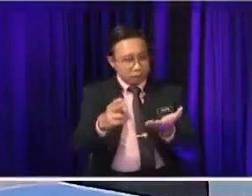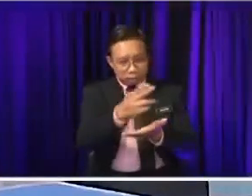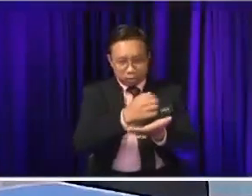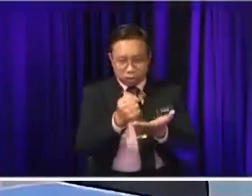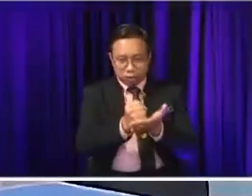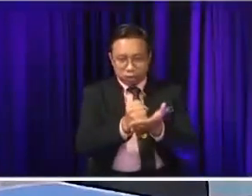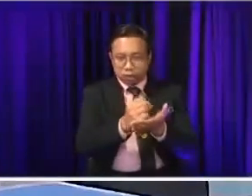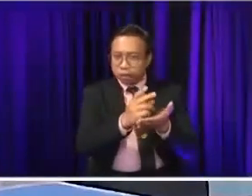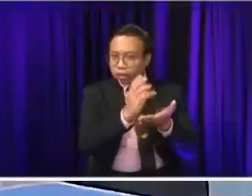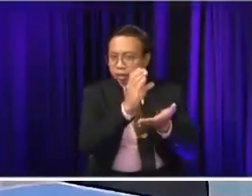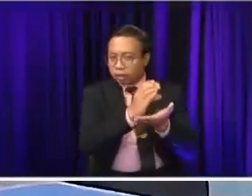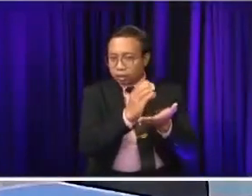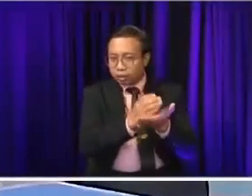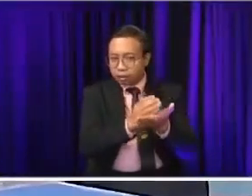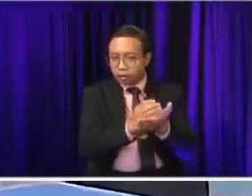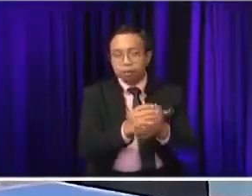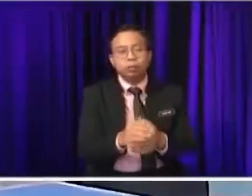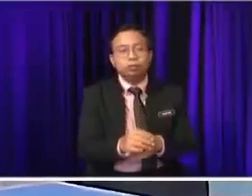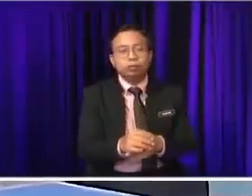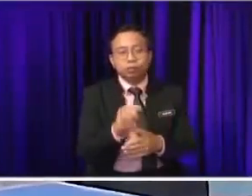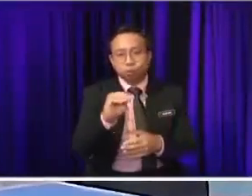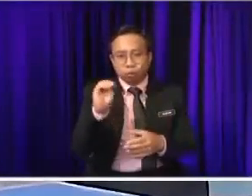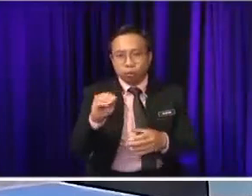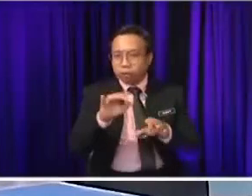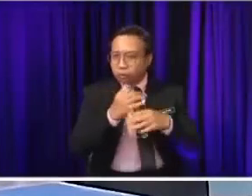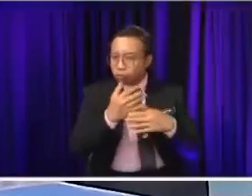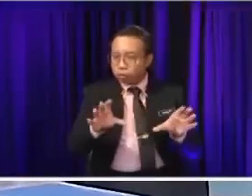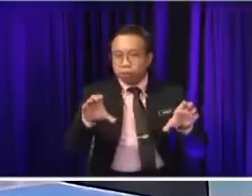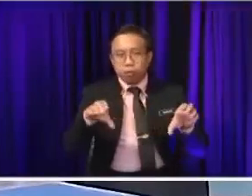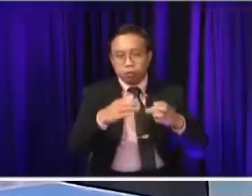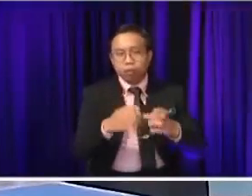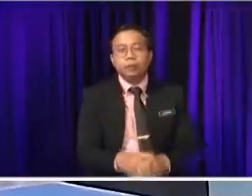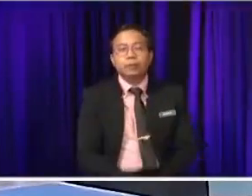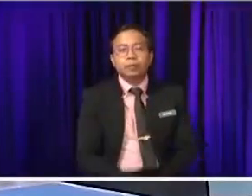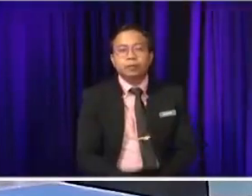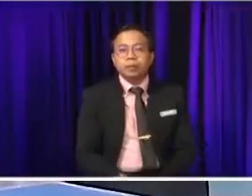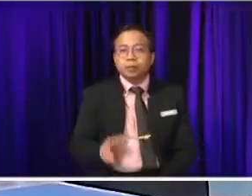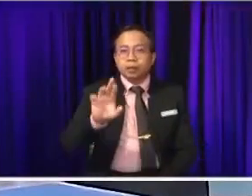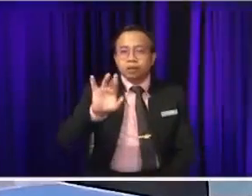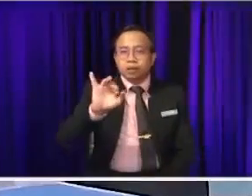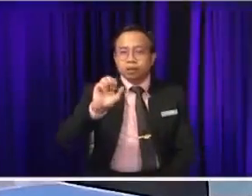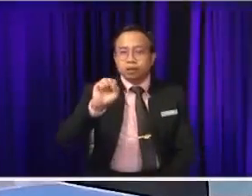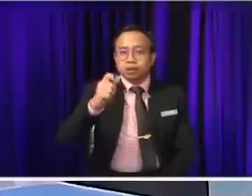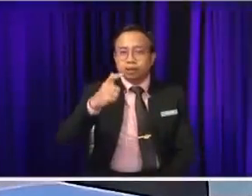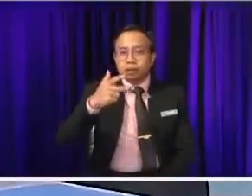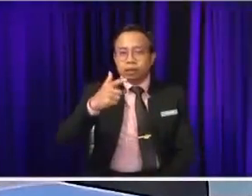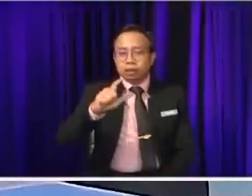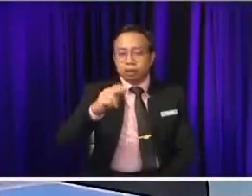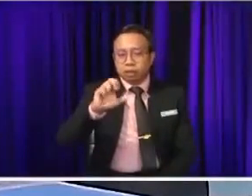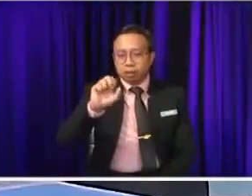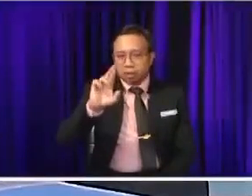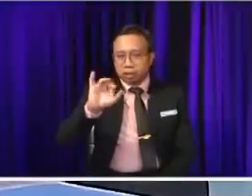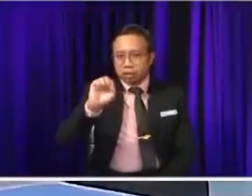peri iklan dan Oke ini adalah murid yang menghasilkan pose yang ada apa risalahnya di depan ini pengajuran